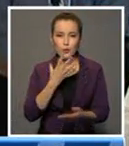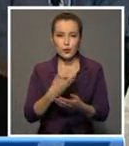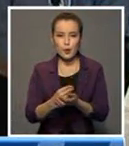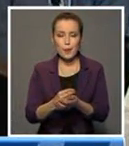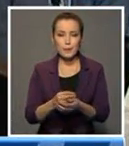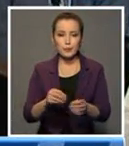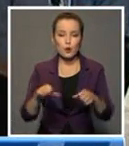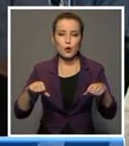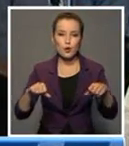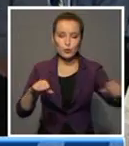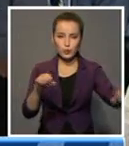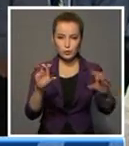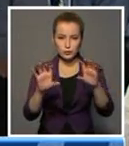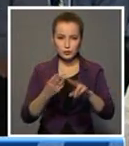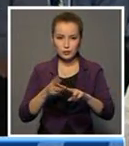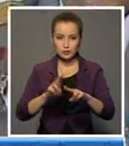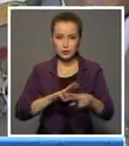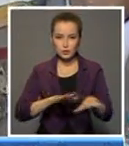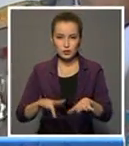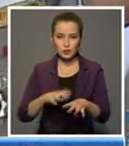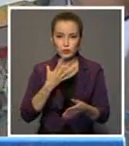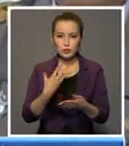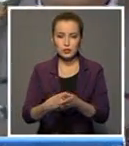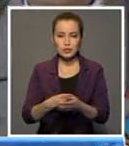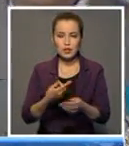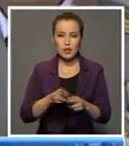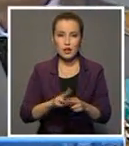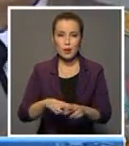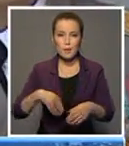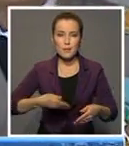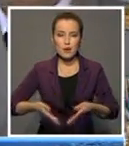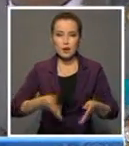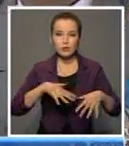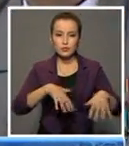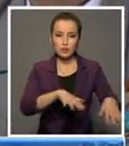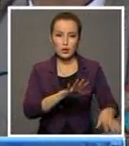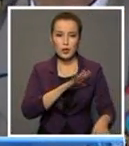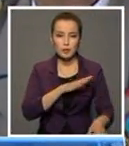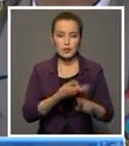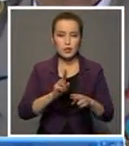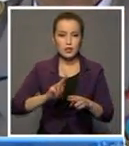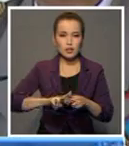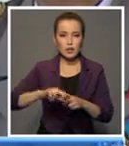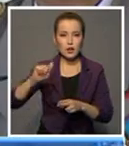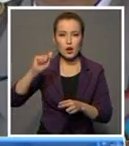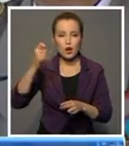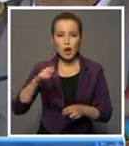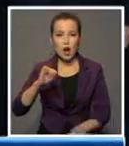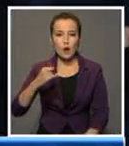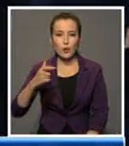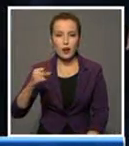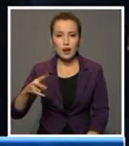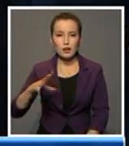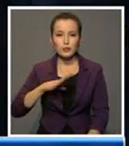жөніндегі бөлім мамандары салтанатты маршпен сап түзеп шығарып салды. Болашақ сарбаздарға соғыс ардагерлерімен ауған жерінде